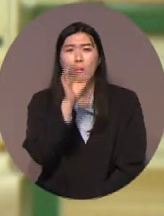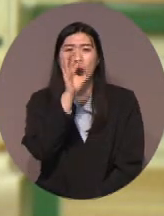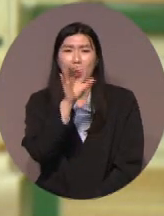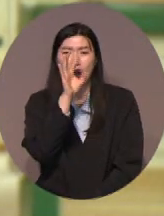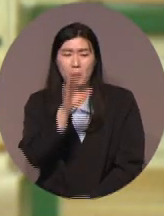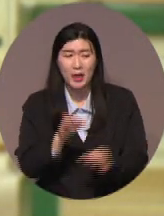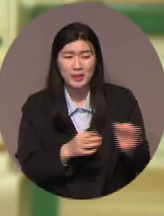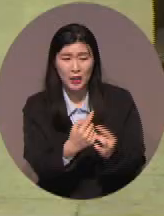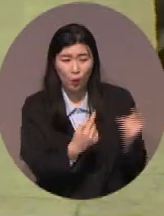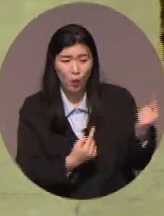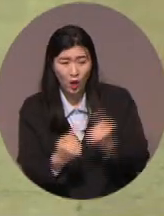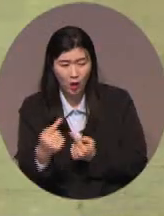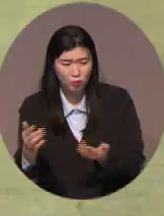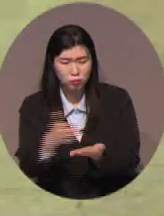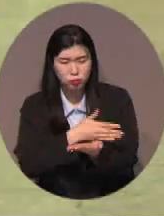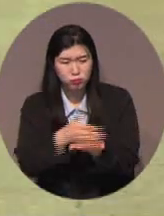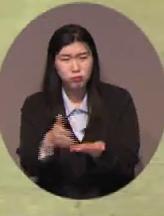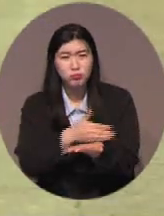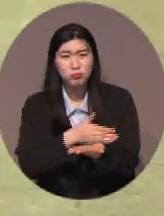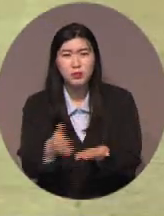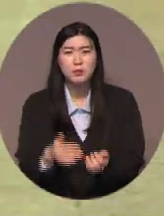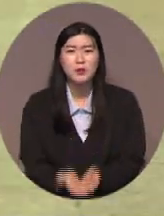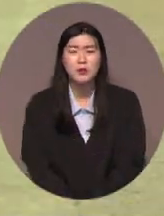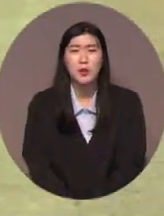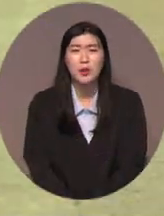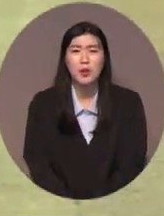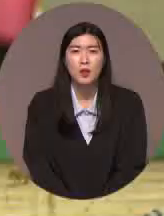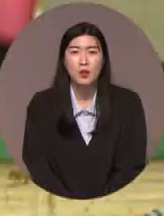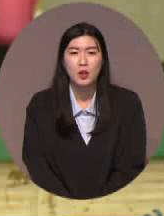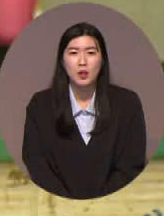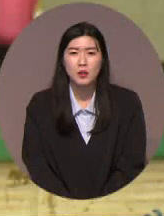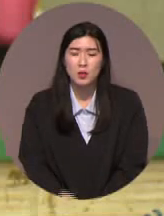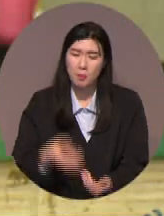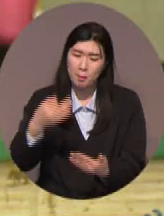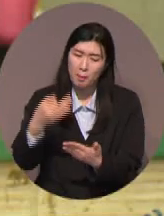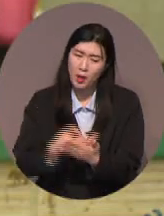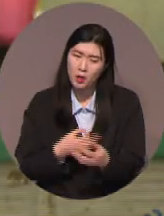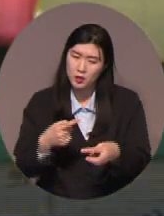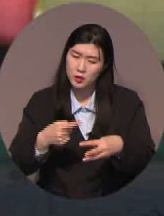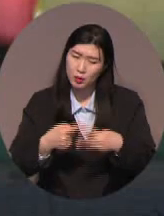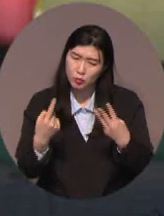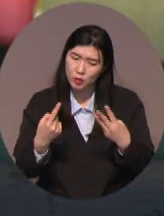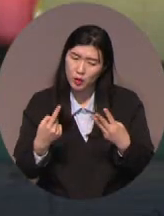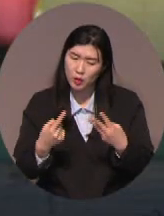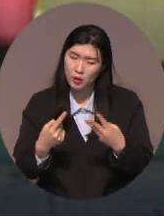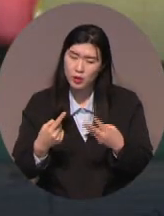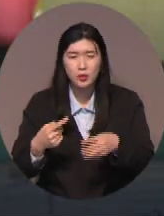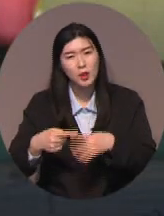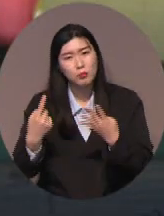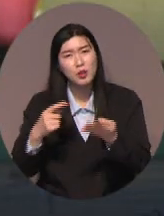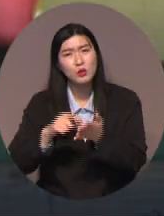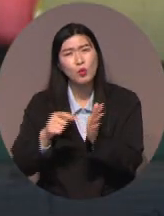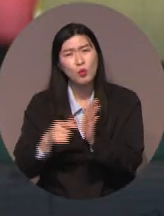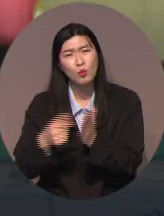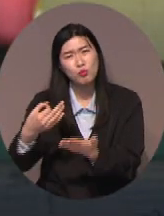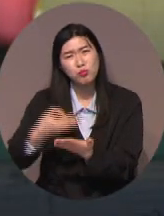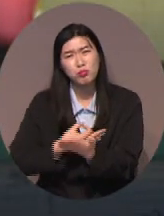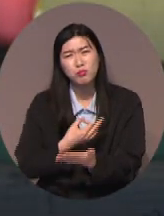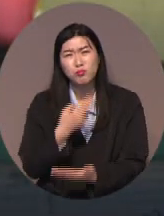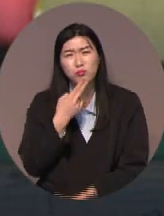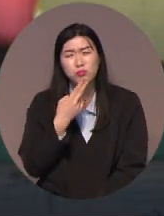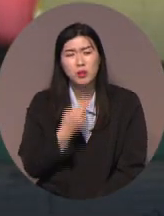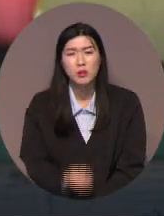시장을 찾는 발길도 크게 줄었습니다. 한 3분의 1은, 3분의 1보다 더 줄어서 한 4분의 1은 줄은 것 같아.